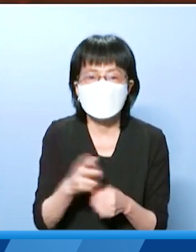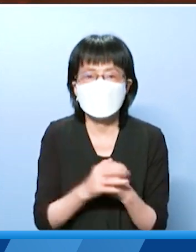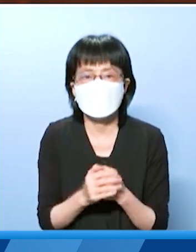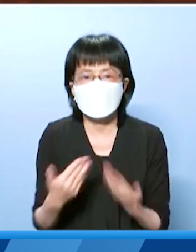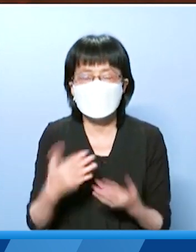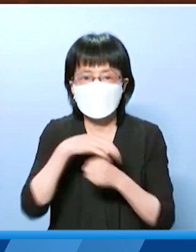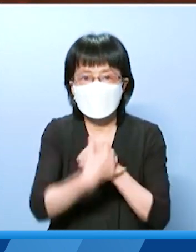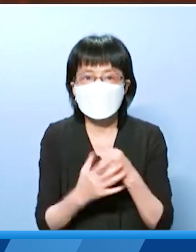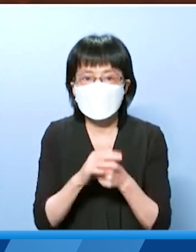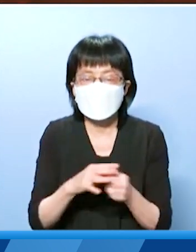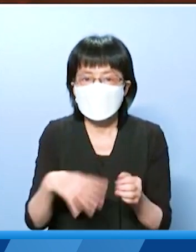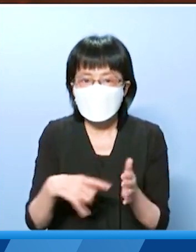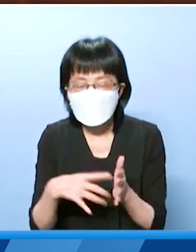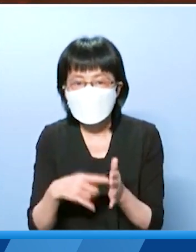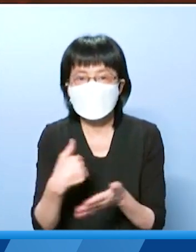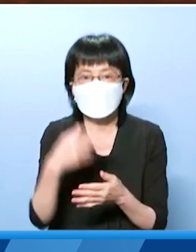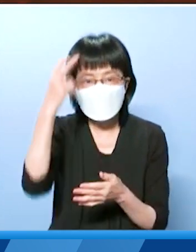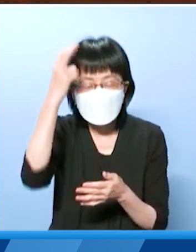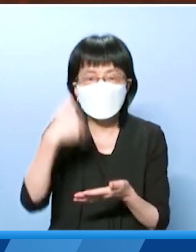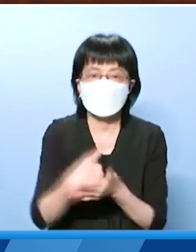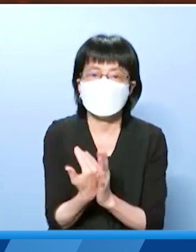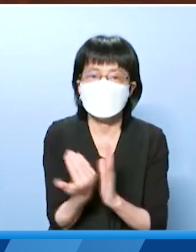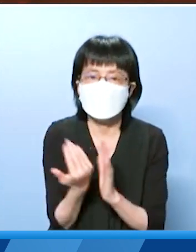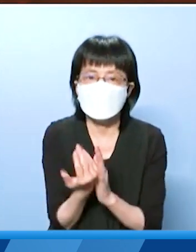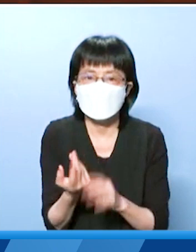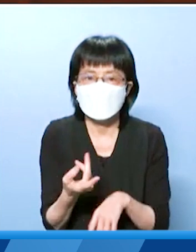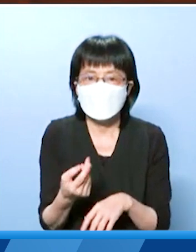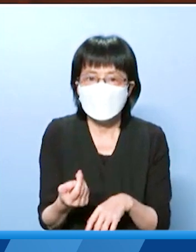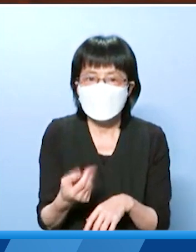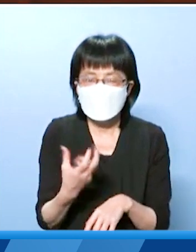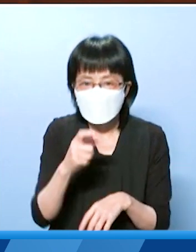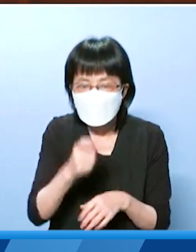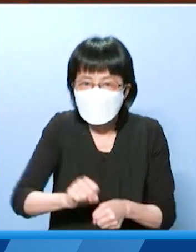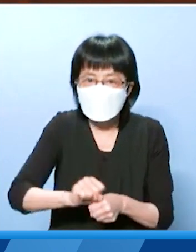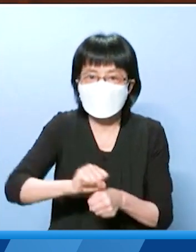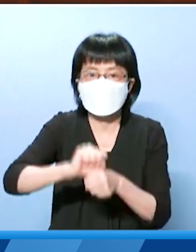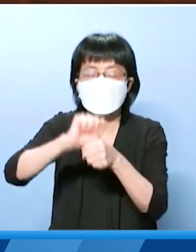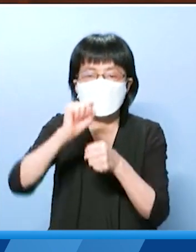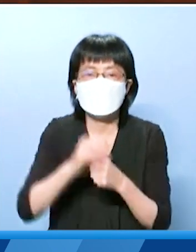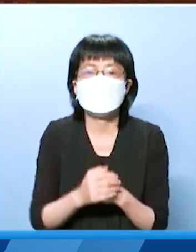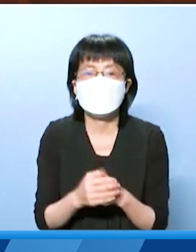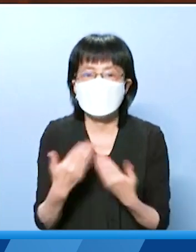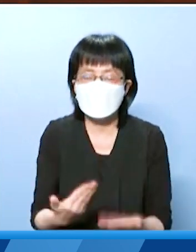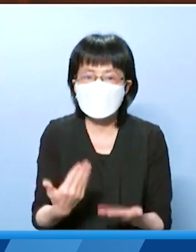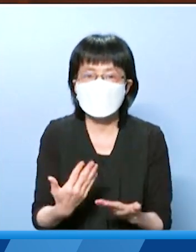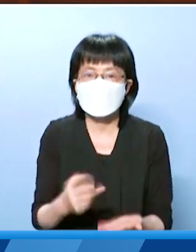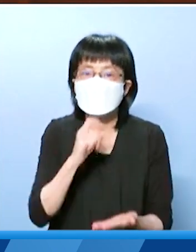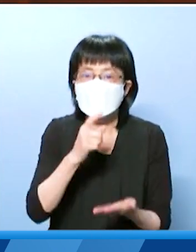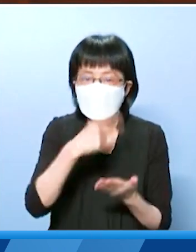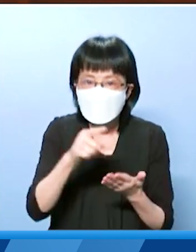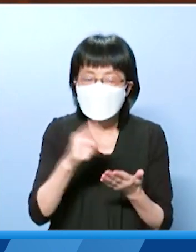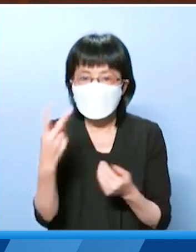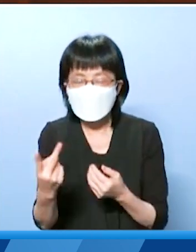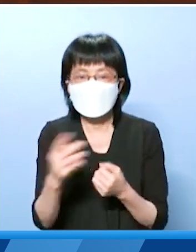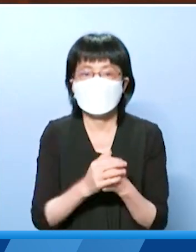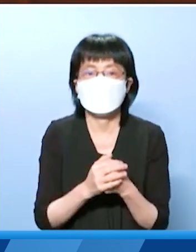格飆升，來年電費大幅增加。事務委員會通過一項議案，要求兩間電力公司